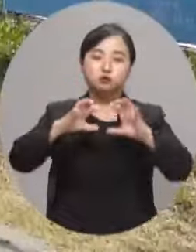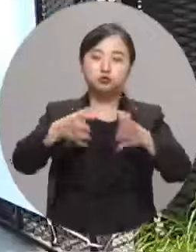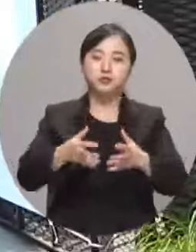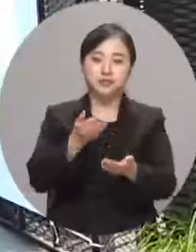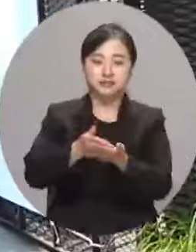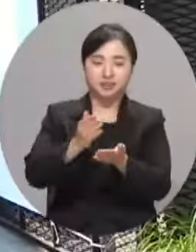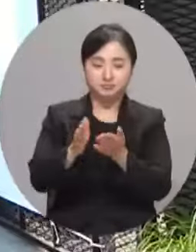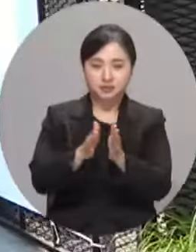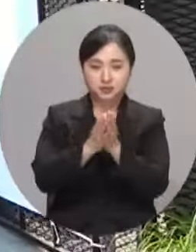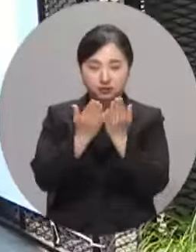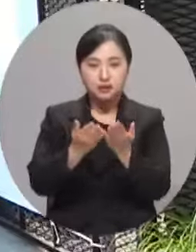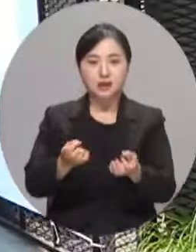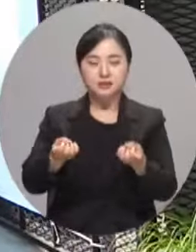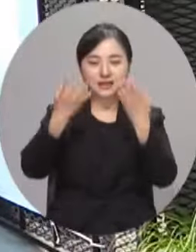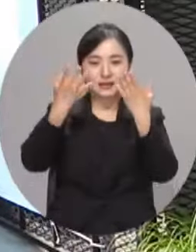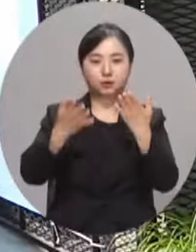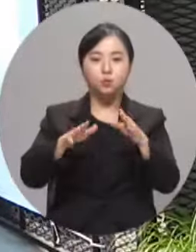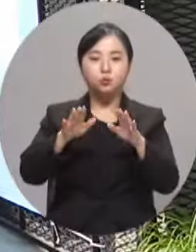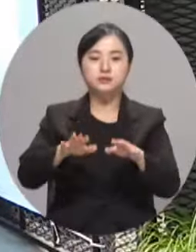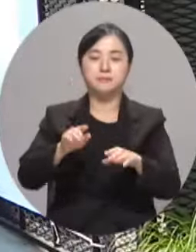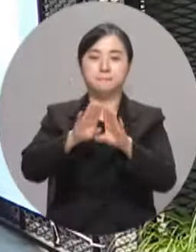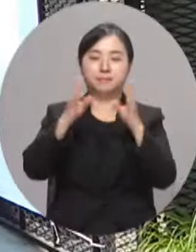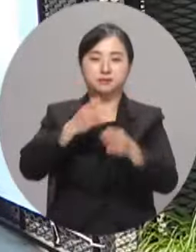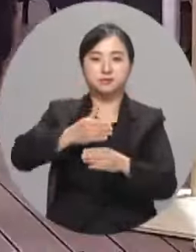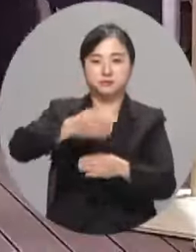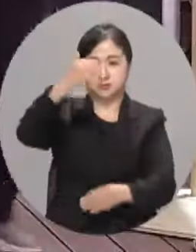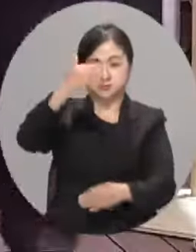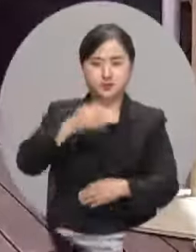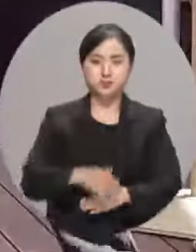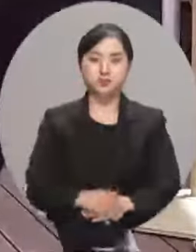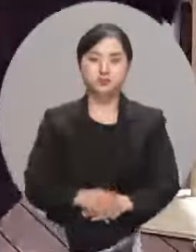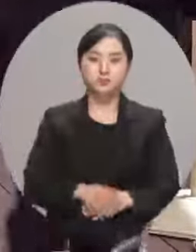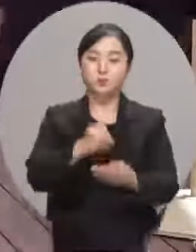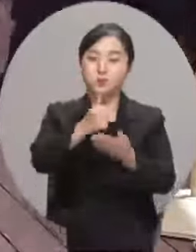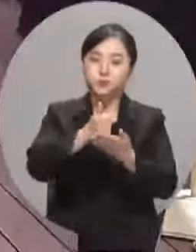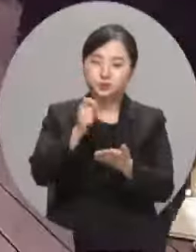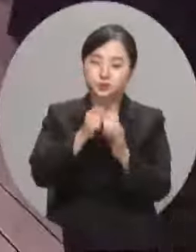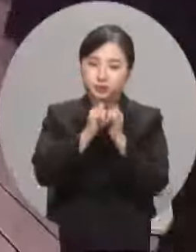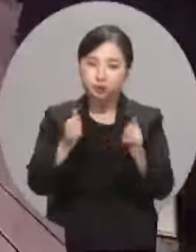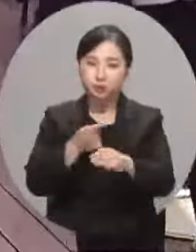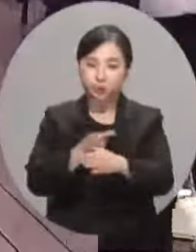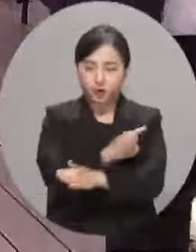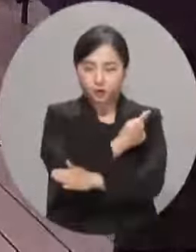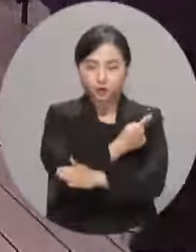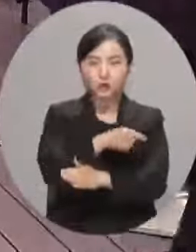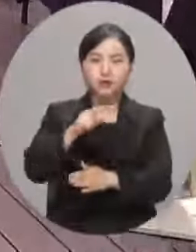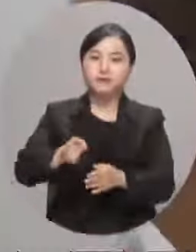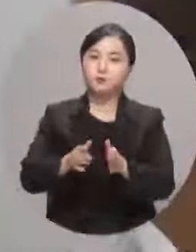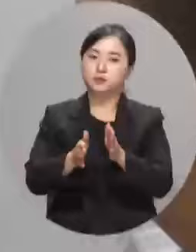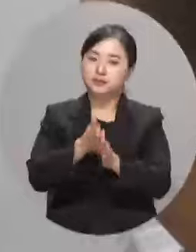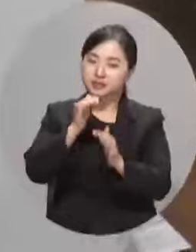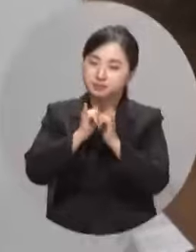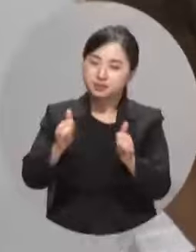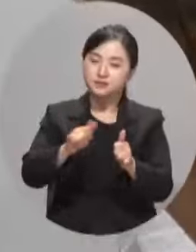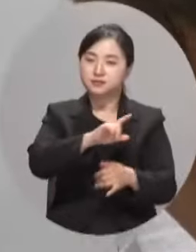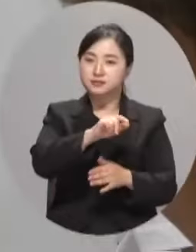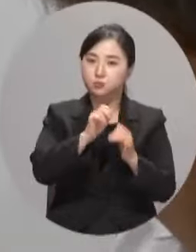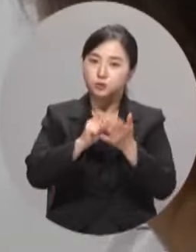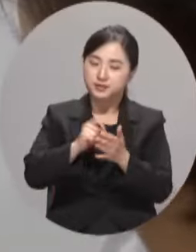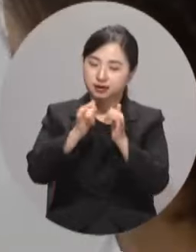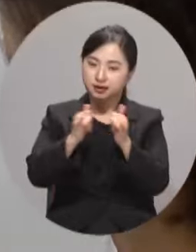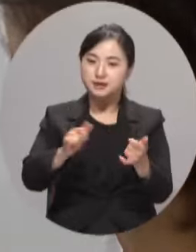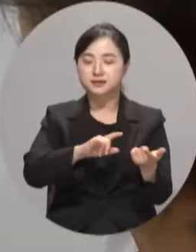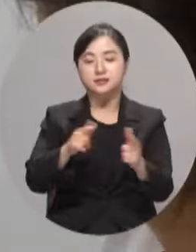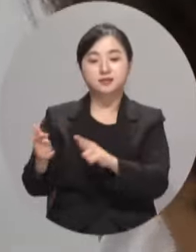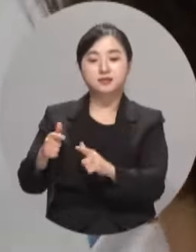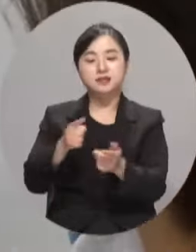도서전이 주말을 앞두고 막을 올렸습니다. 초청 작가 외에도 국내외 작가와 지역 신인 작가들의 전시가